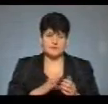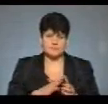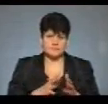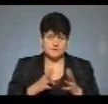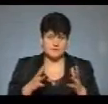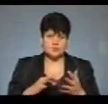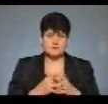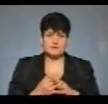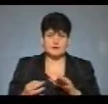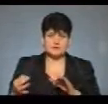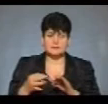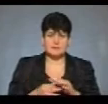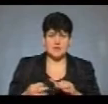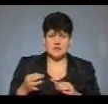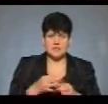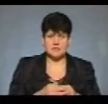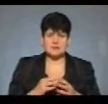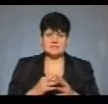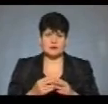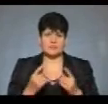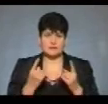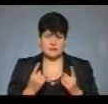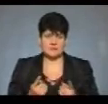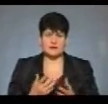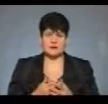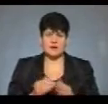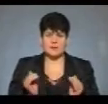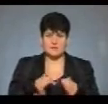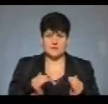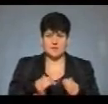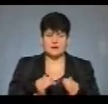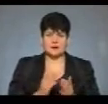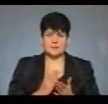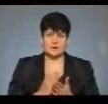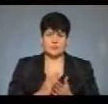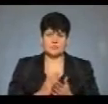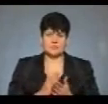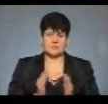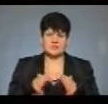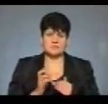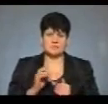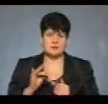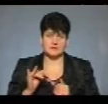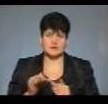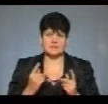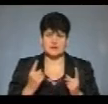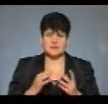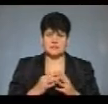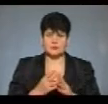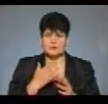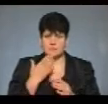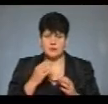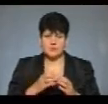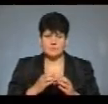інші села до нас приєднали, тому що село велике, малі села і то мають якусь громаду, менше відбірок, а то велике село, нема громади, то